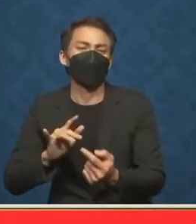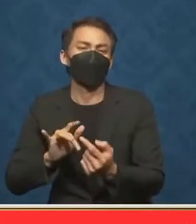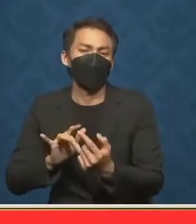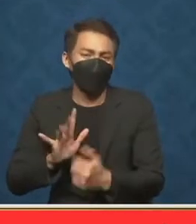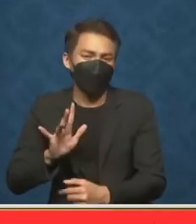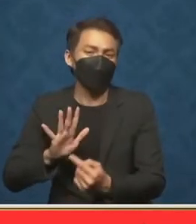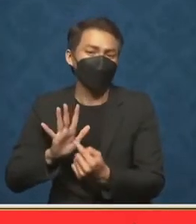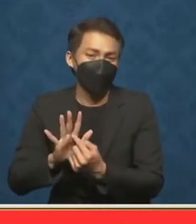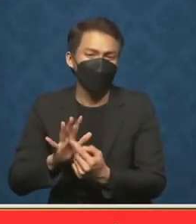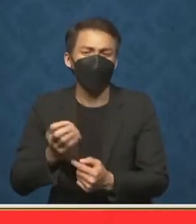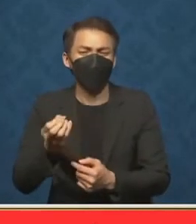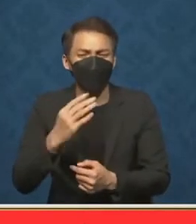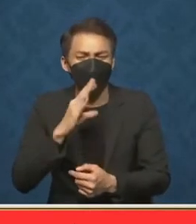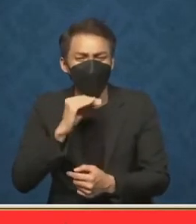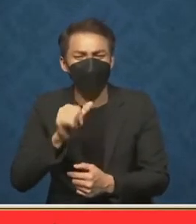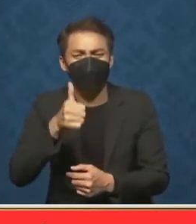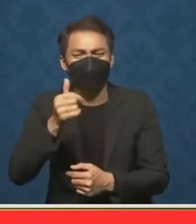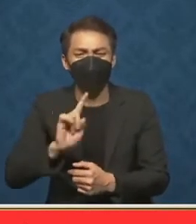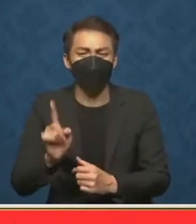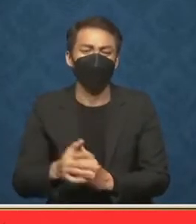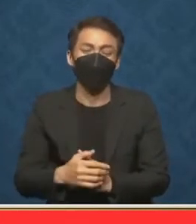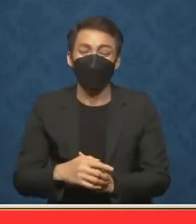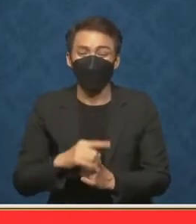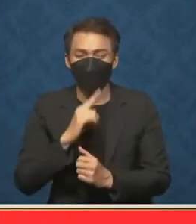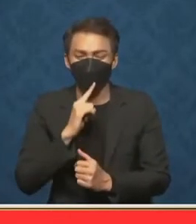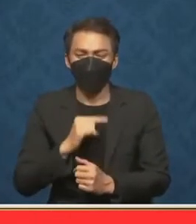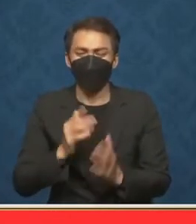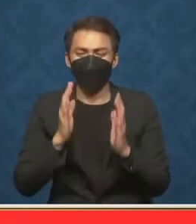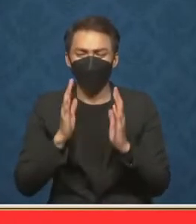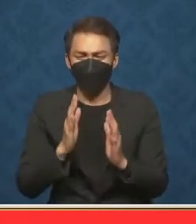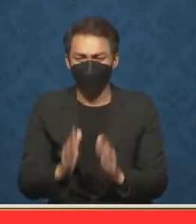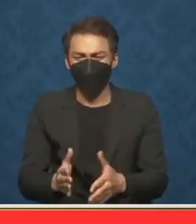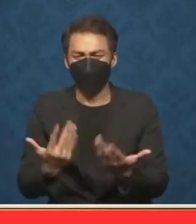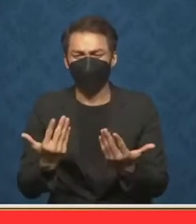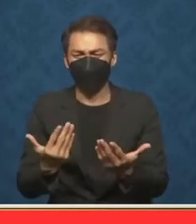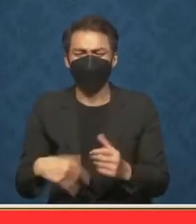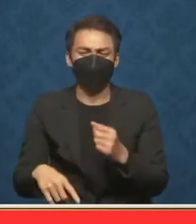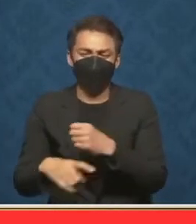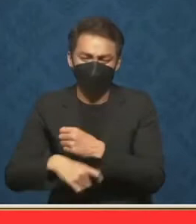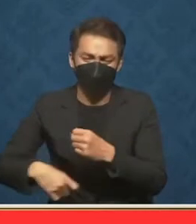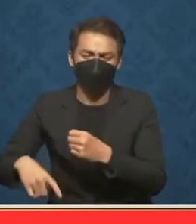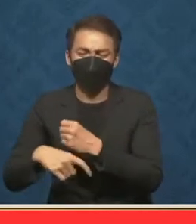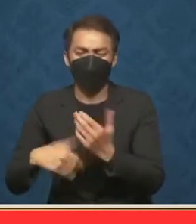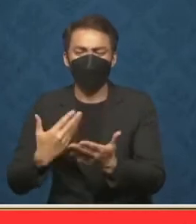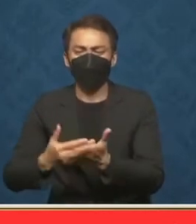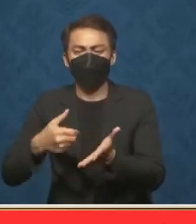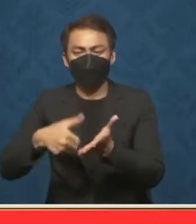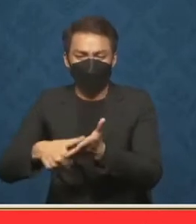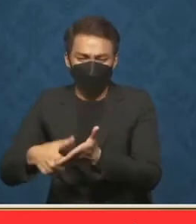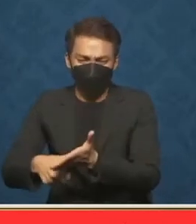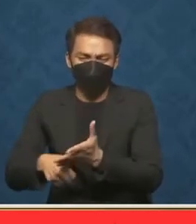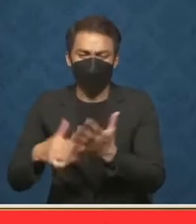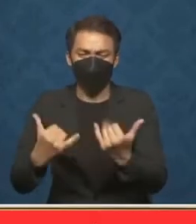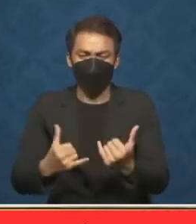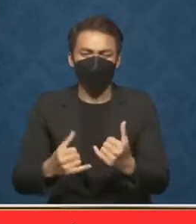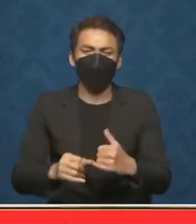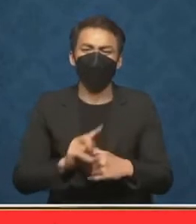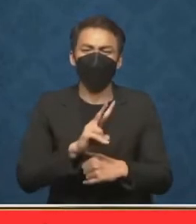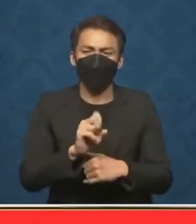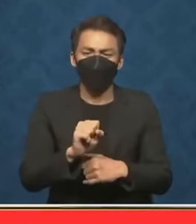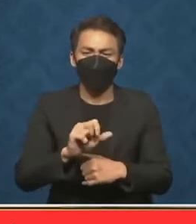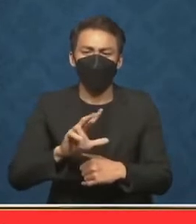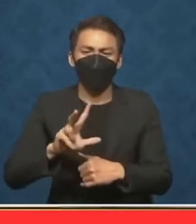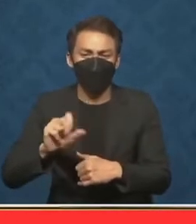เกษตูก ชาวไ่ ชาวนา ก็มีหน มีสินครัจากเคยเปนหนีแสนองแสน ตอนนี้ เป็น้าแสน หกแสน